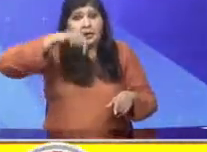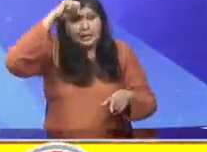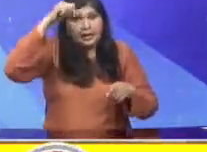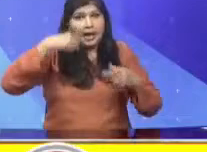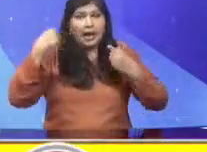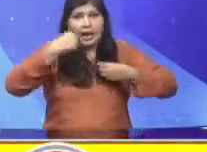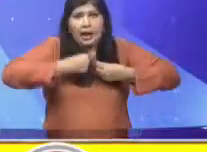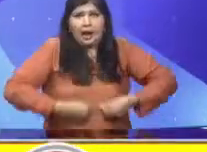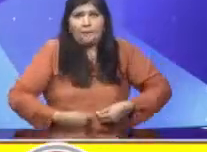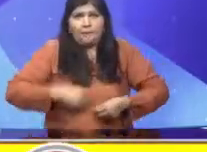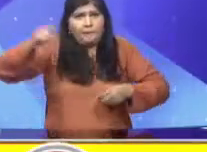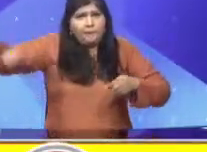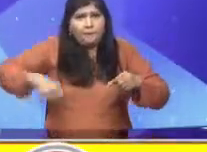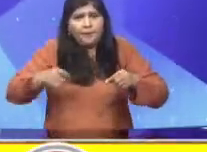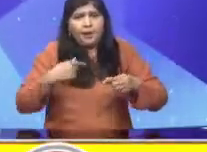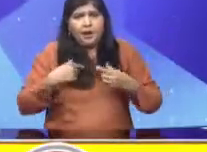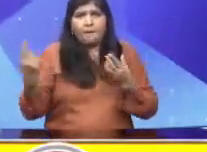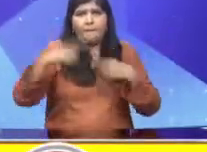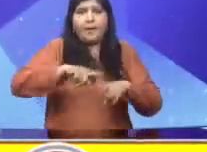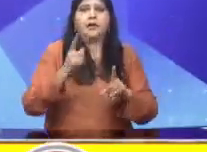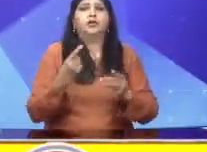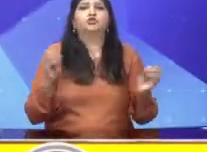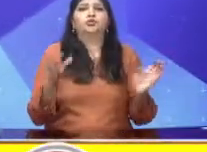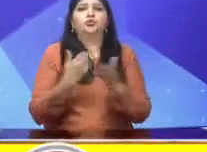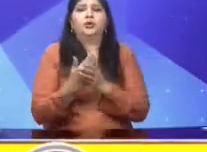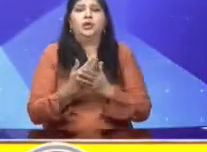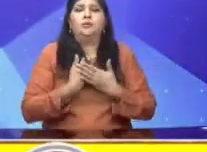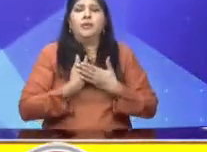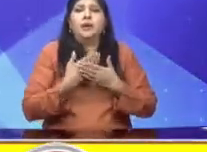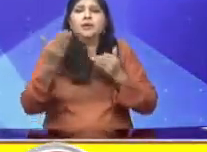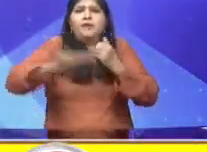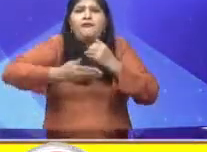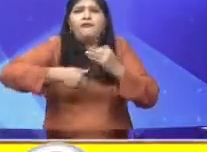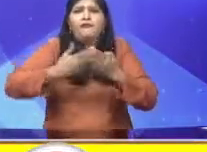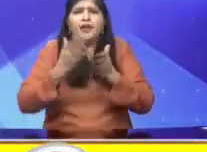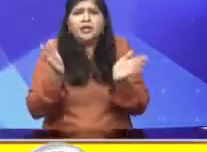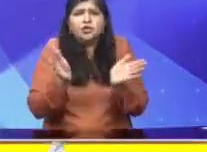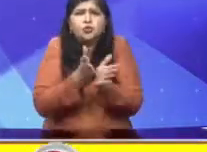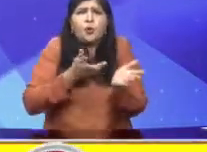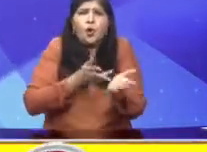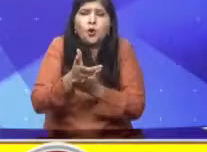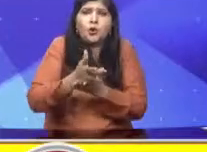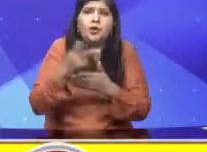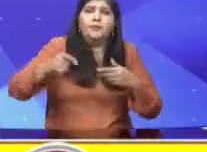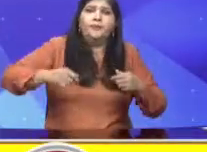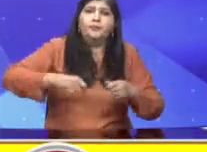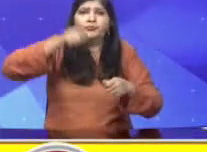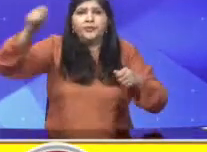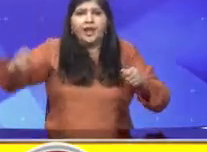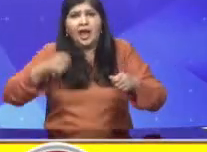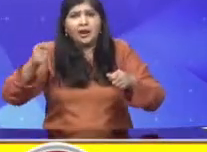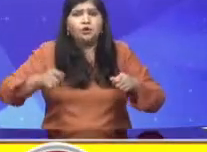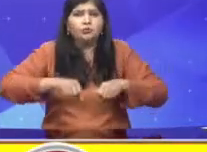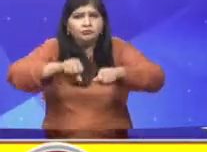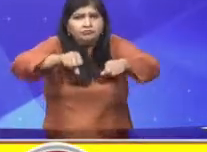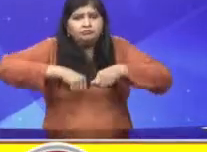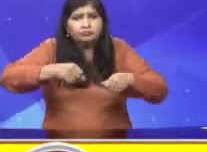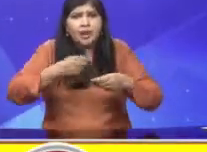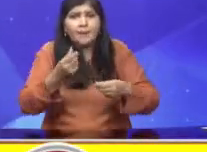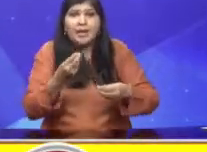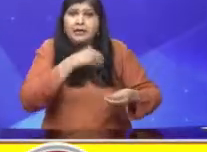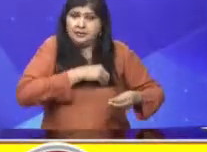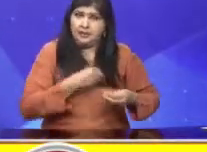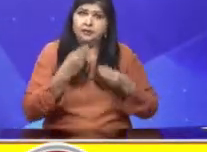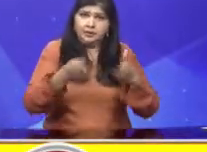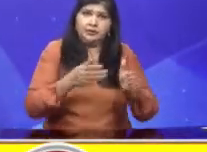थी। साथियों हमारे देश के ग्रामीन और आदिवासी इलाकों में हैंलूम कमाई का बहुत बड़ा साधन